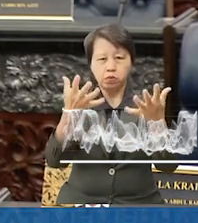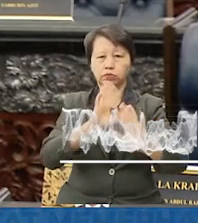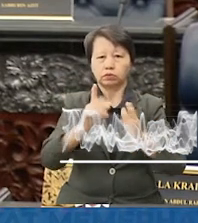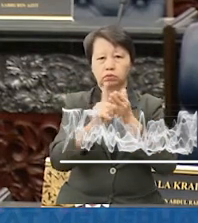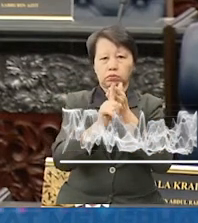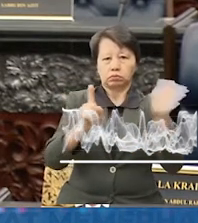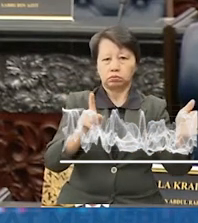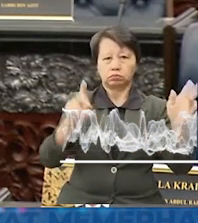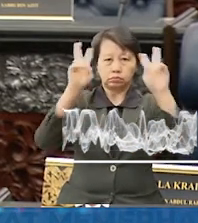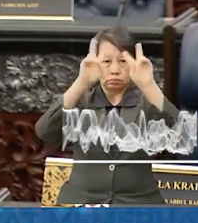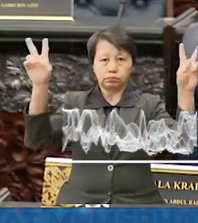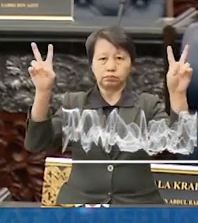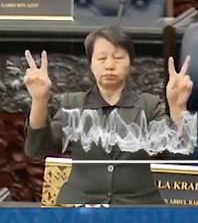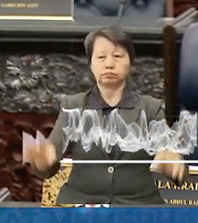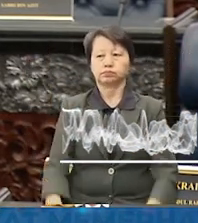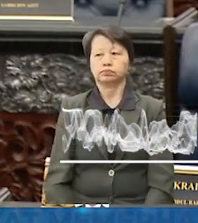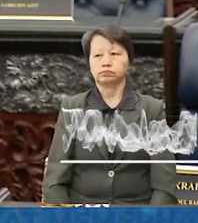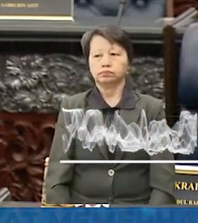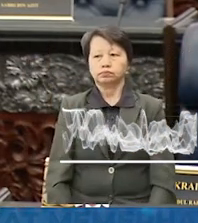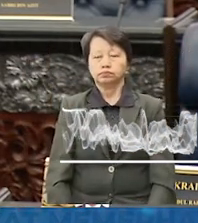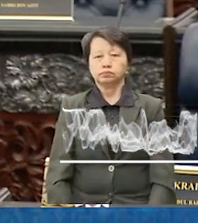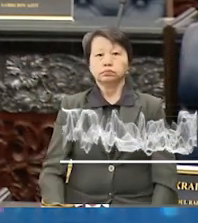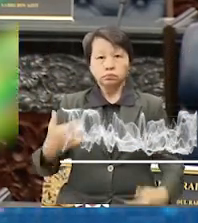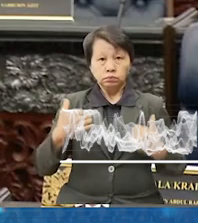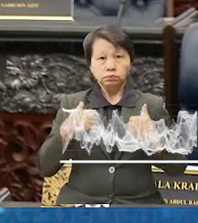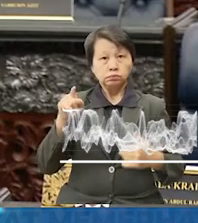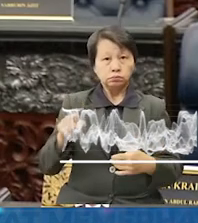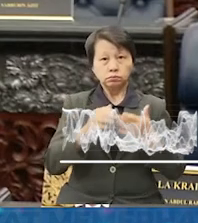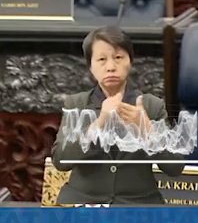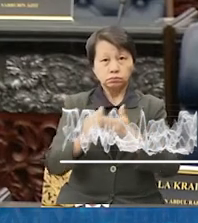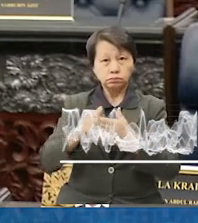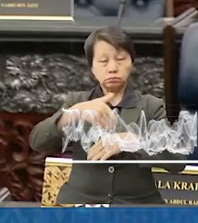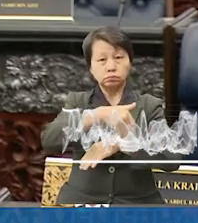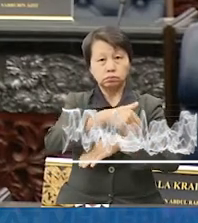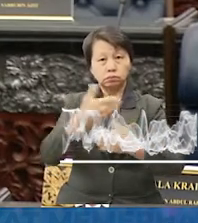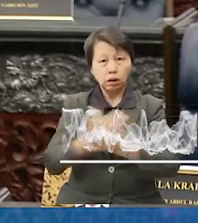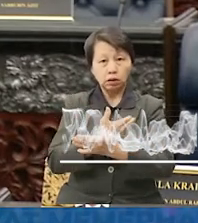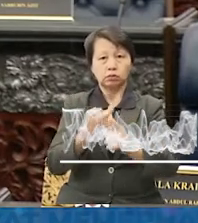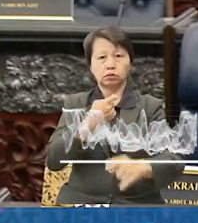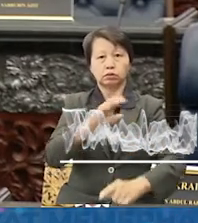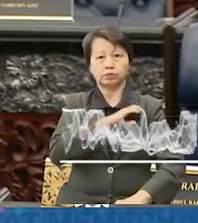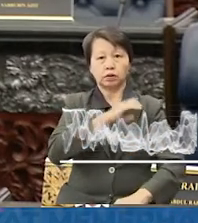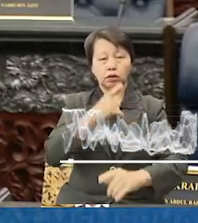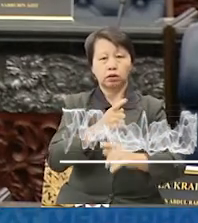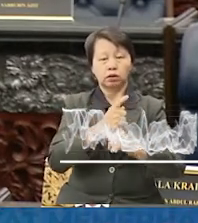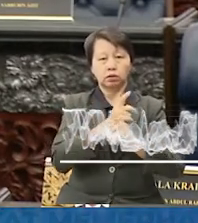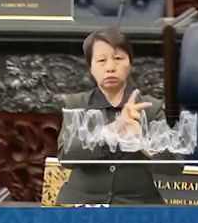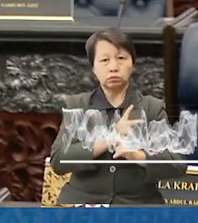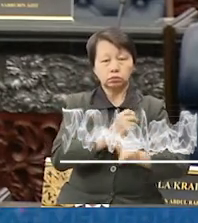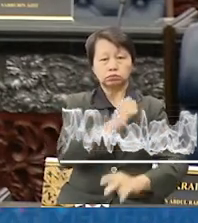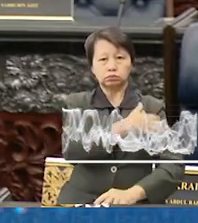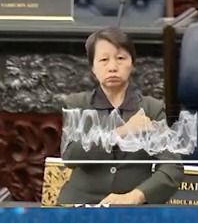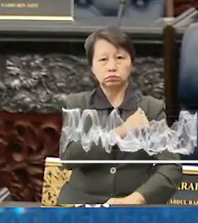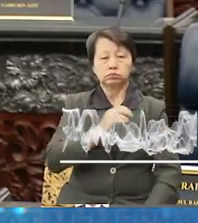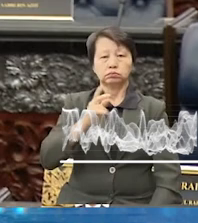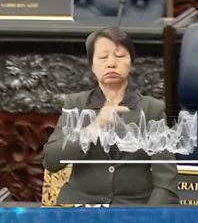lari daripada keamanan perhimpunan tersebut. Jadi adakah ini satu panduan baru dari PDRM untuk protes Palestin yang Menteri